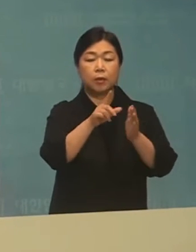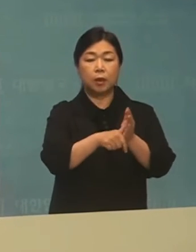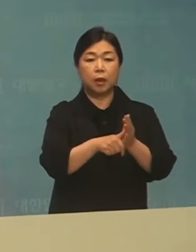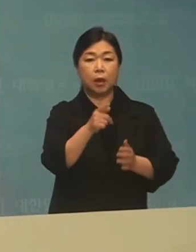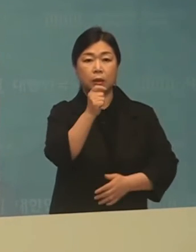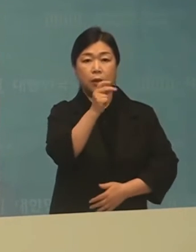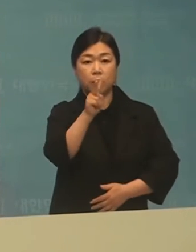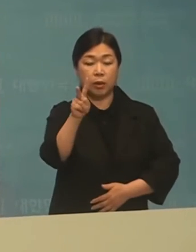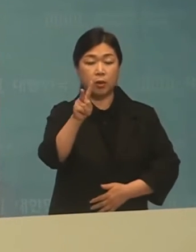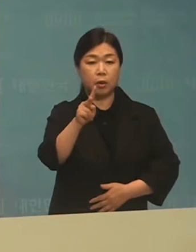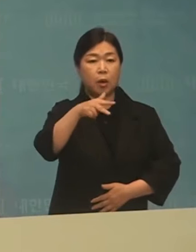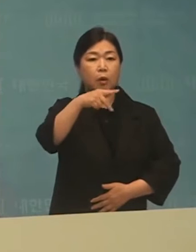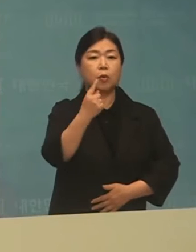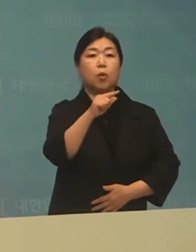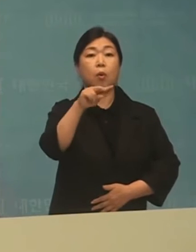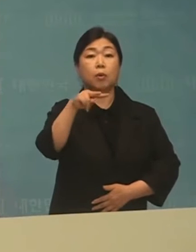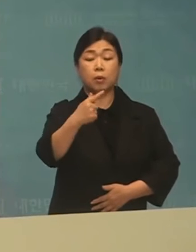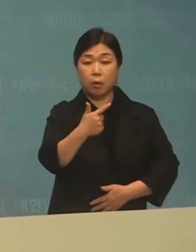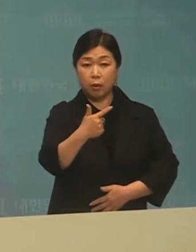TV조선은